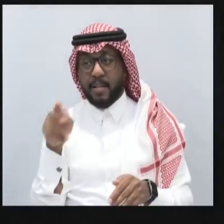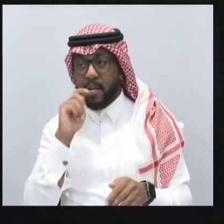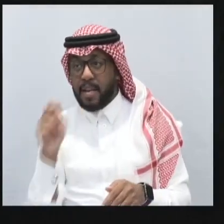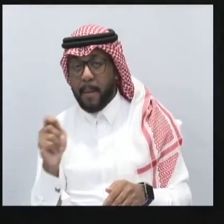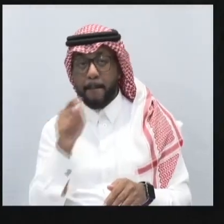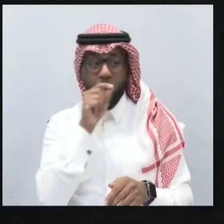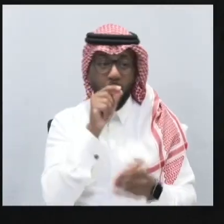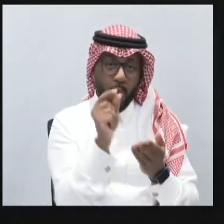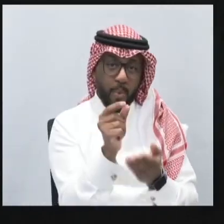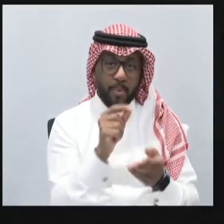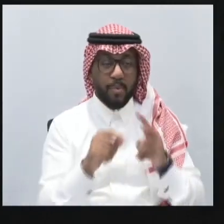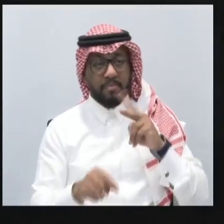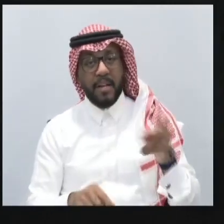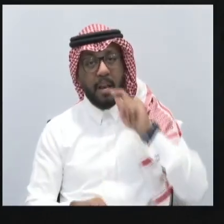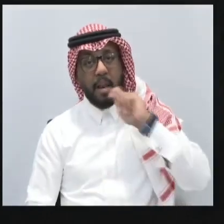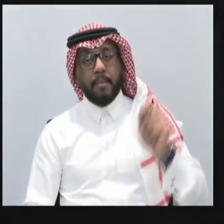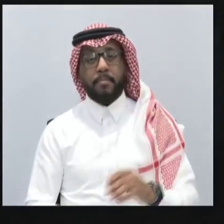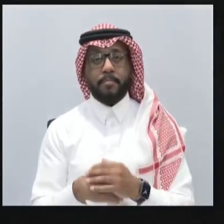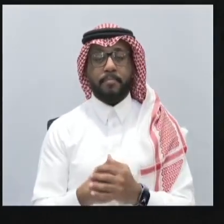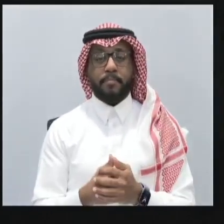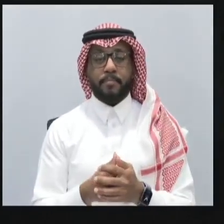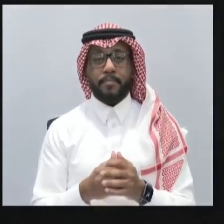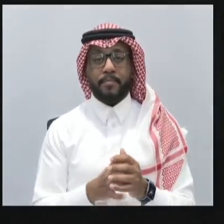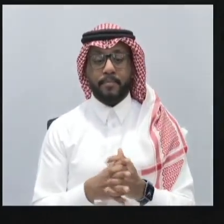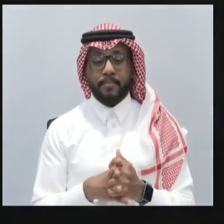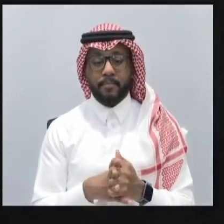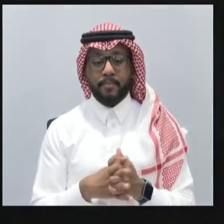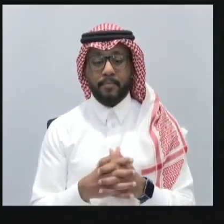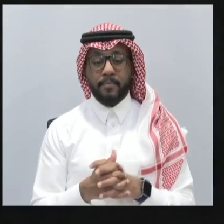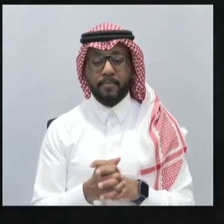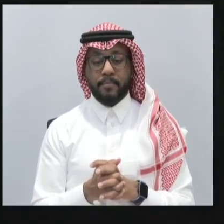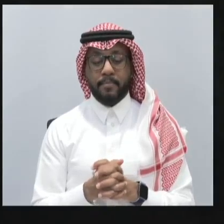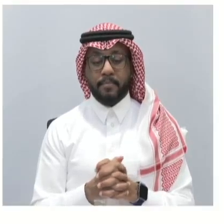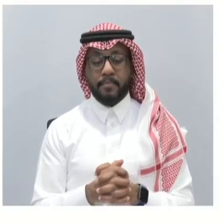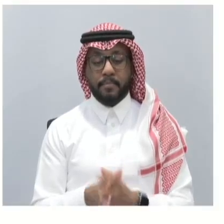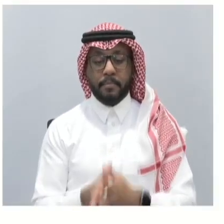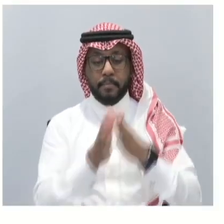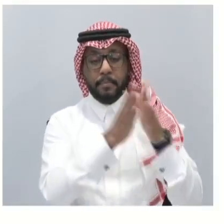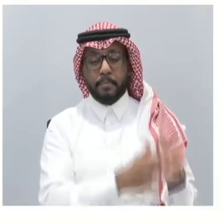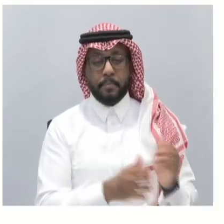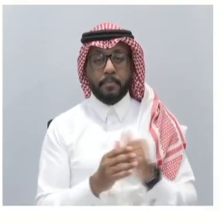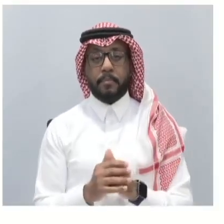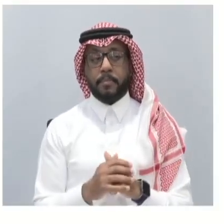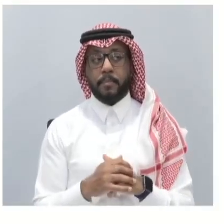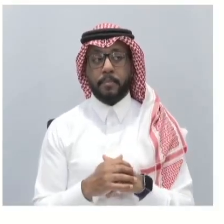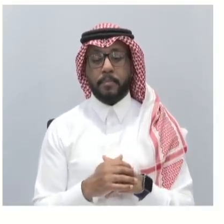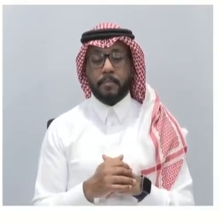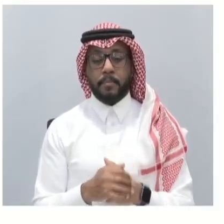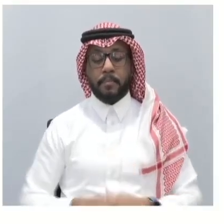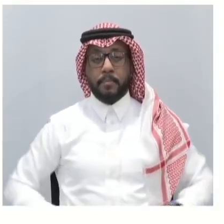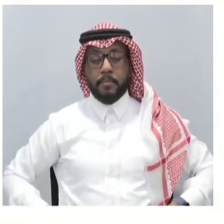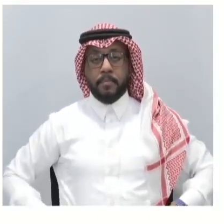على الاعشاب وايضا حيوانات تتغذى على اللحوم طيب نشوف حيوانات